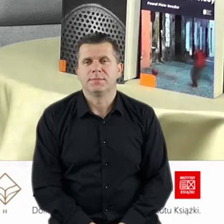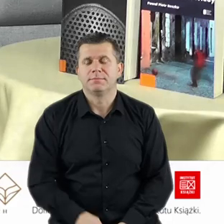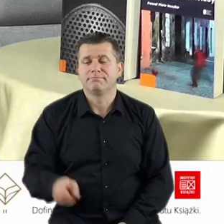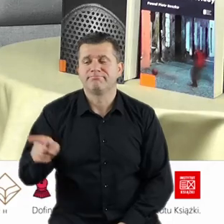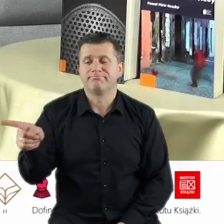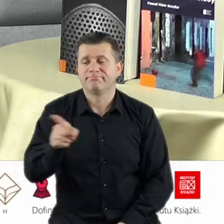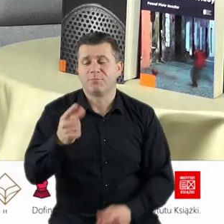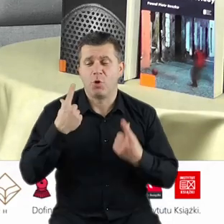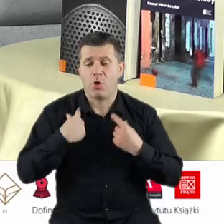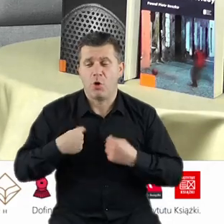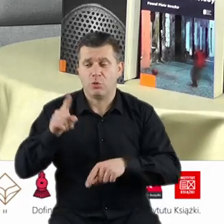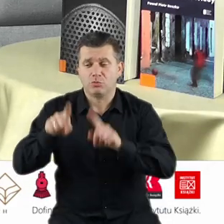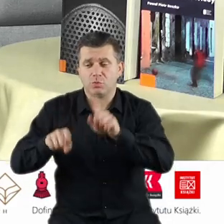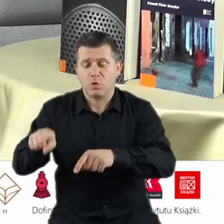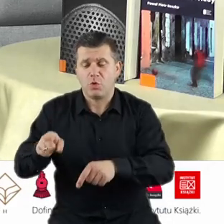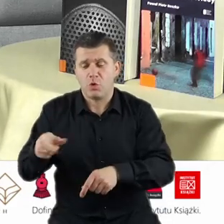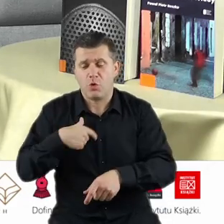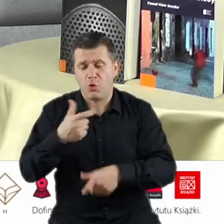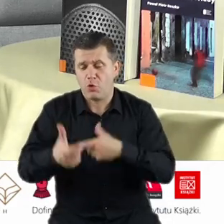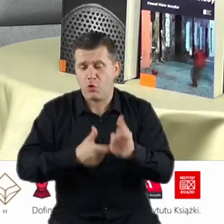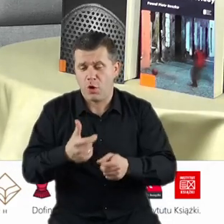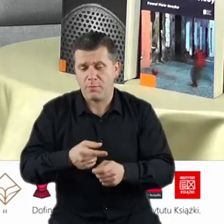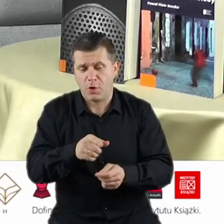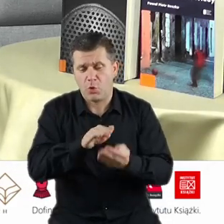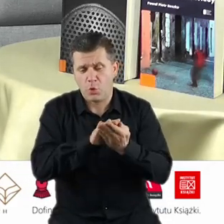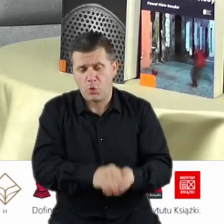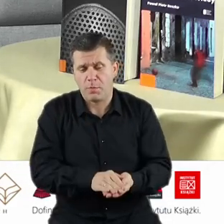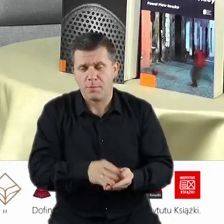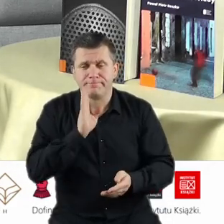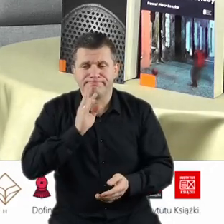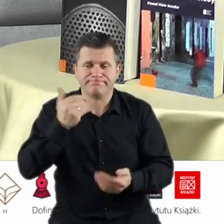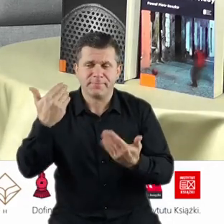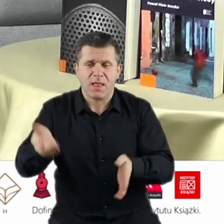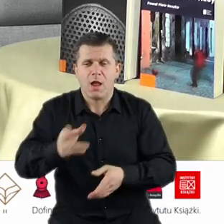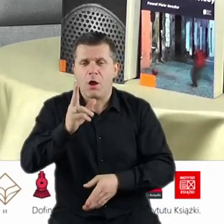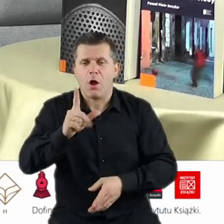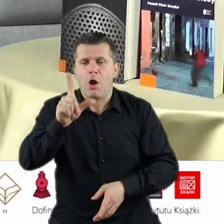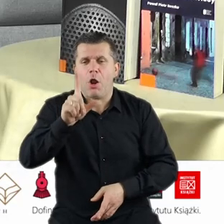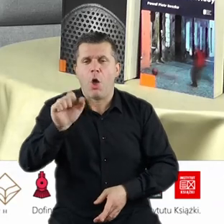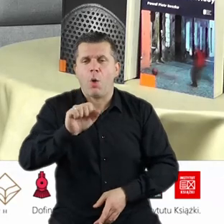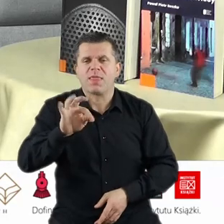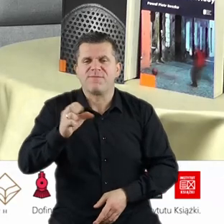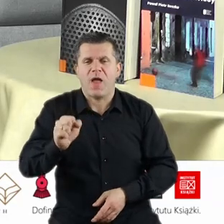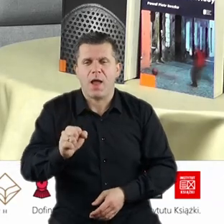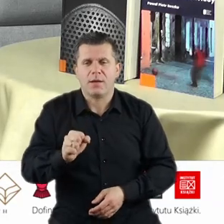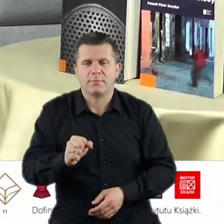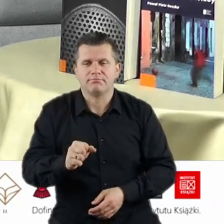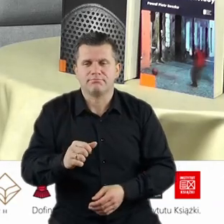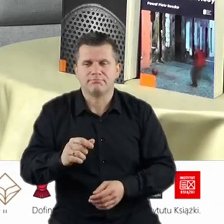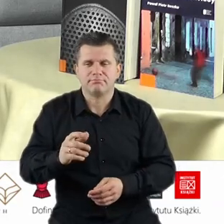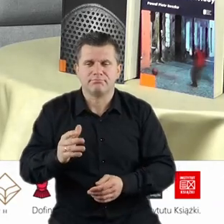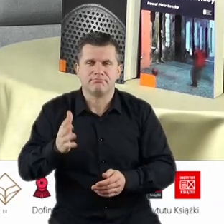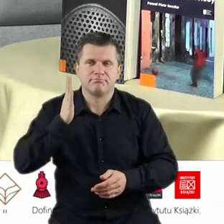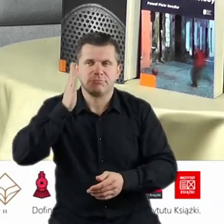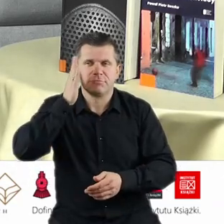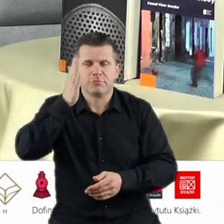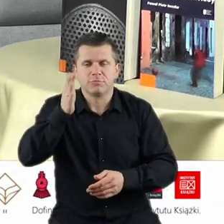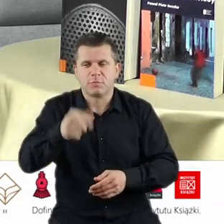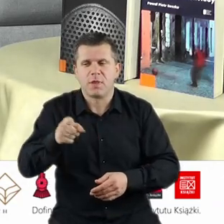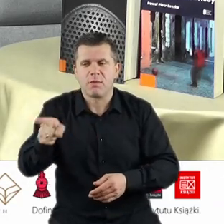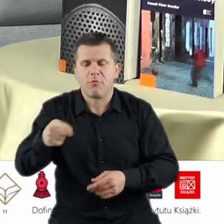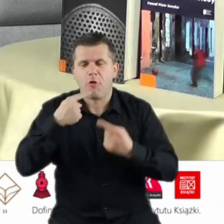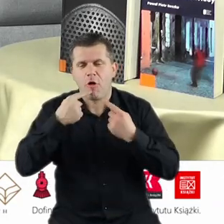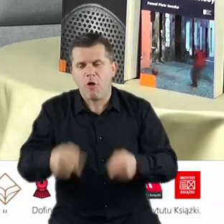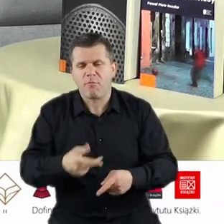wisi nad tymi kopaczami, osobami, które profanowały te groby, jednak wisi coś w rodzaju klątwy i prędzej czy później